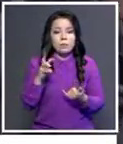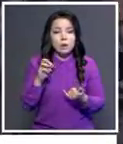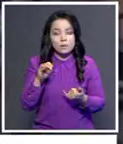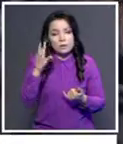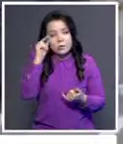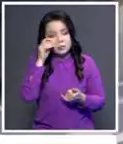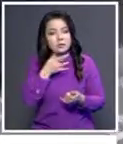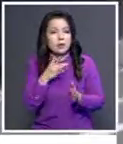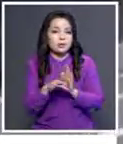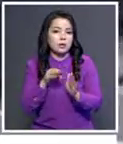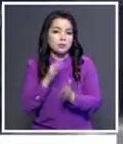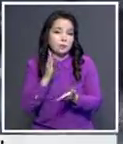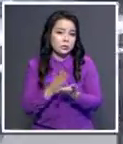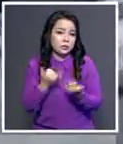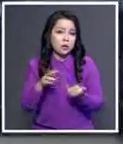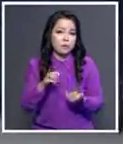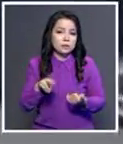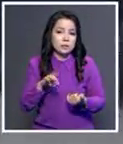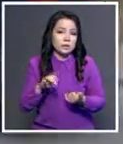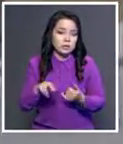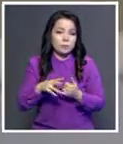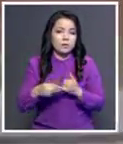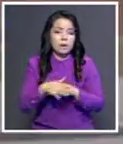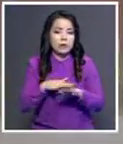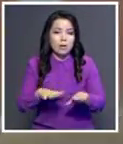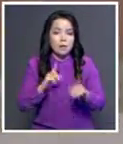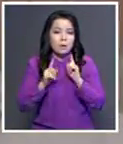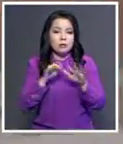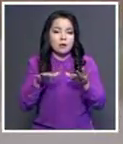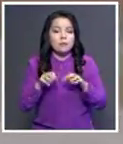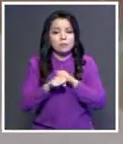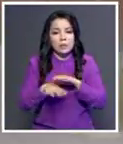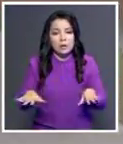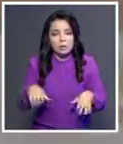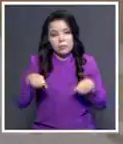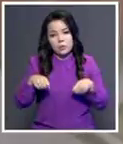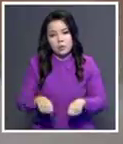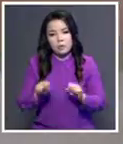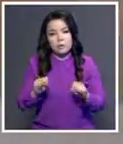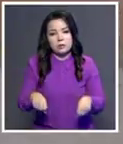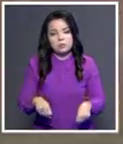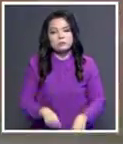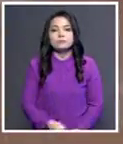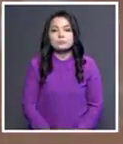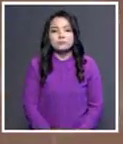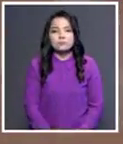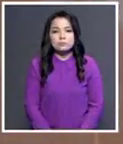сайлануы тиіс. Сайланбаған жағдайда Мадрид жергілікті парламентті тарату құқығына ие болады.